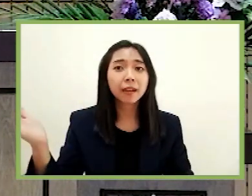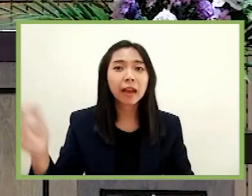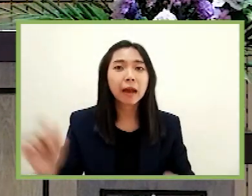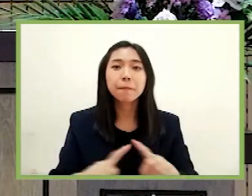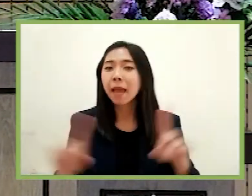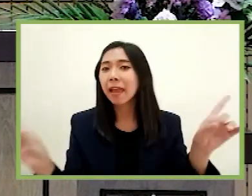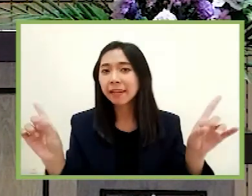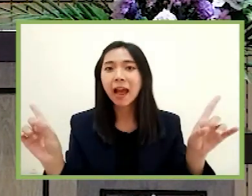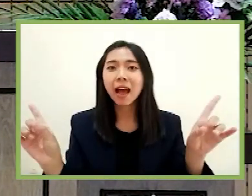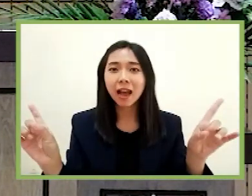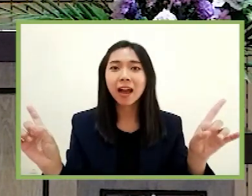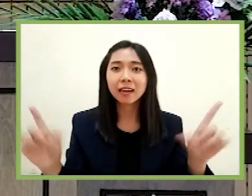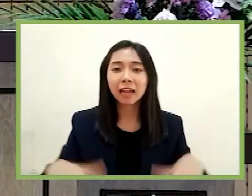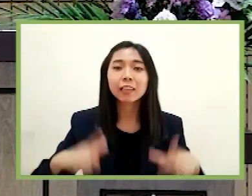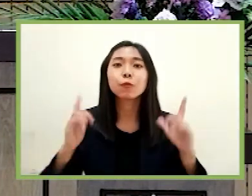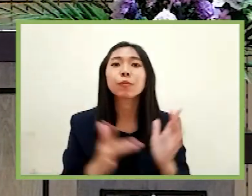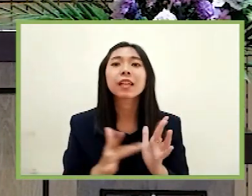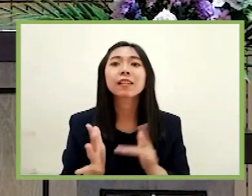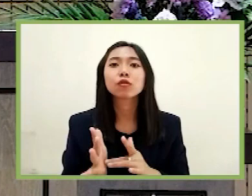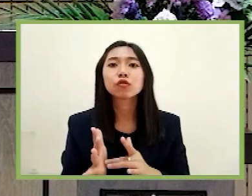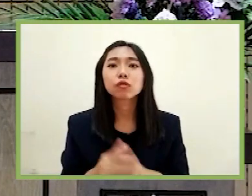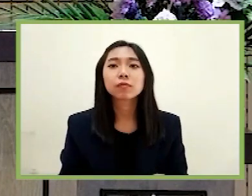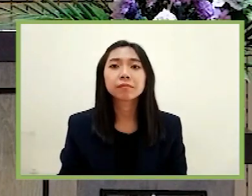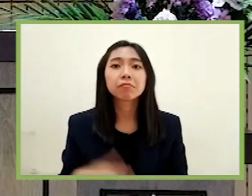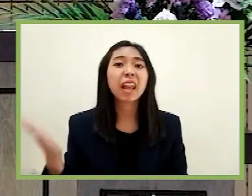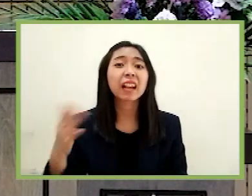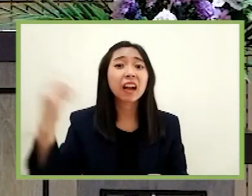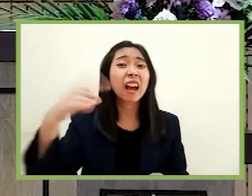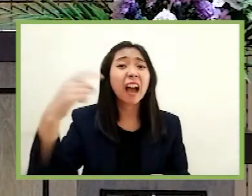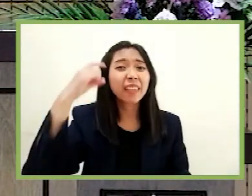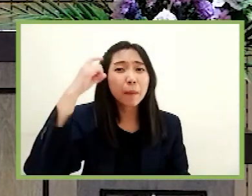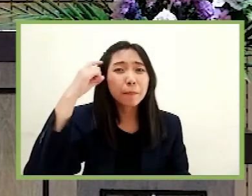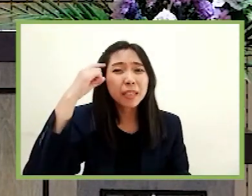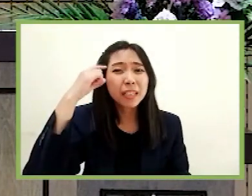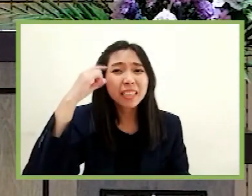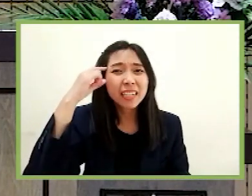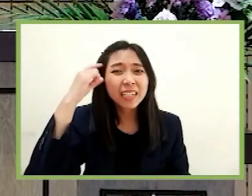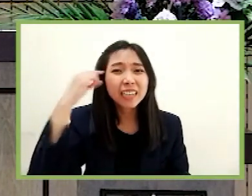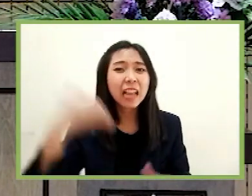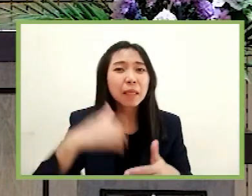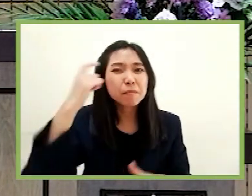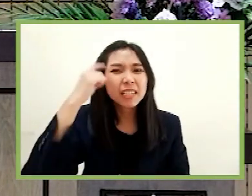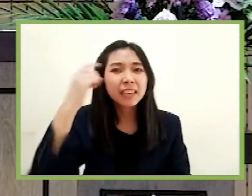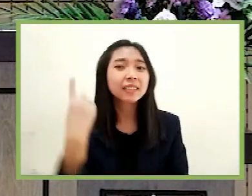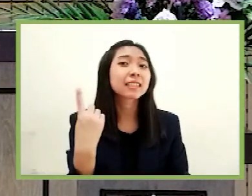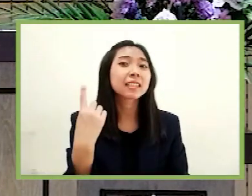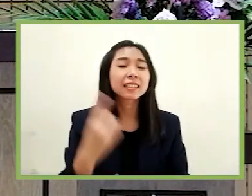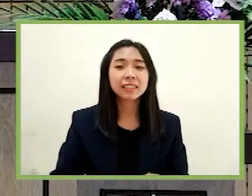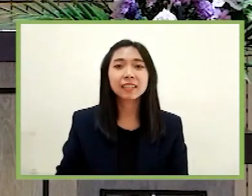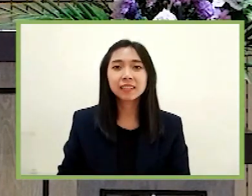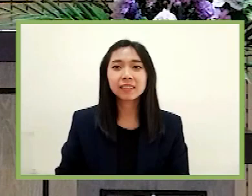mereka terus hidup dalam imajinasi tanpa mau terbuka dengan kenyataan-kenyataan